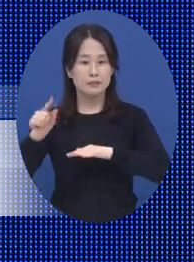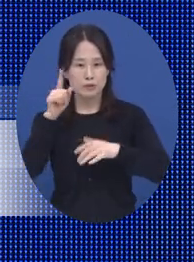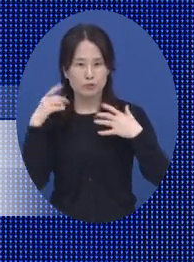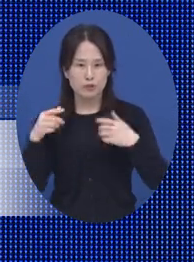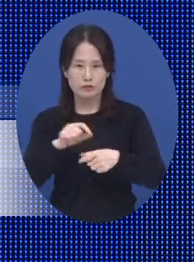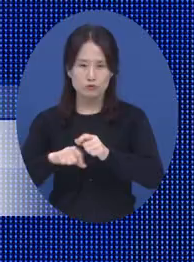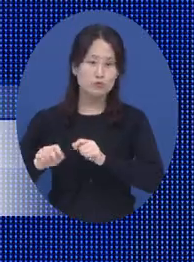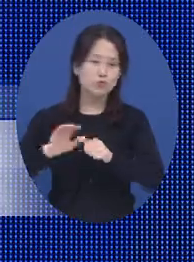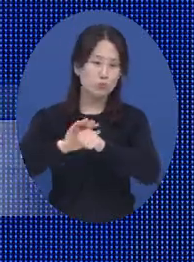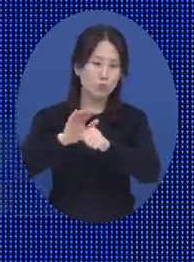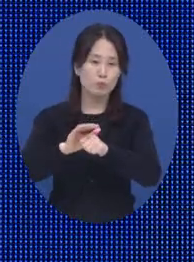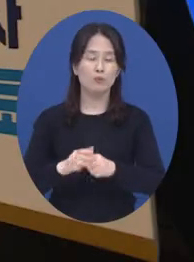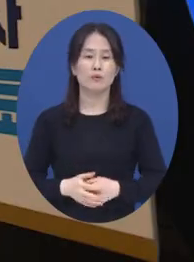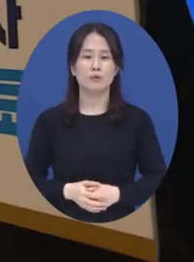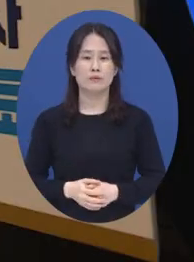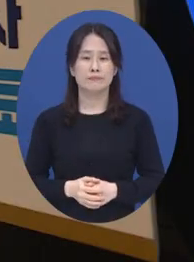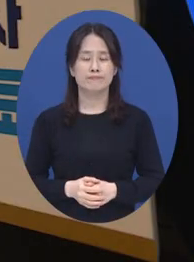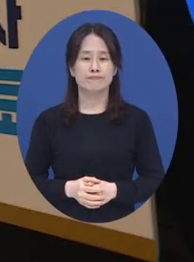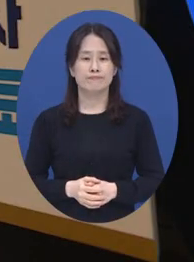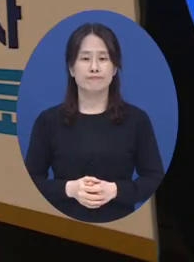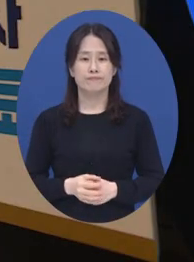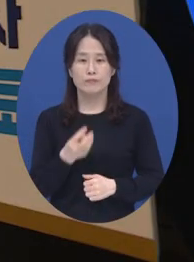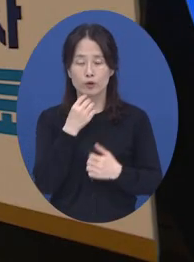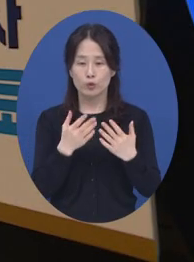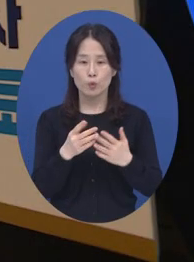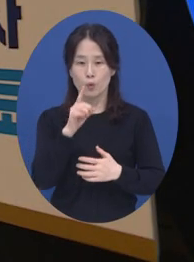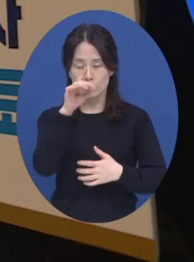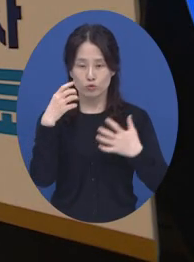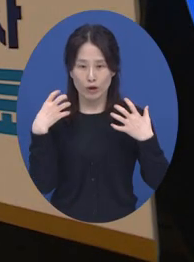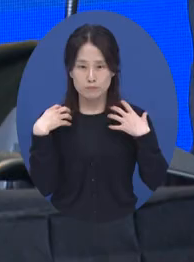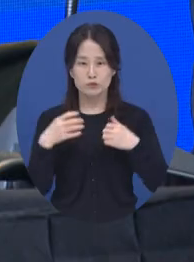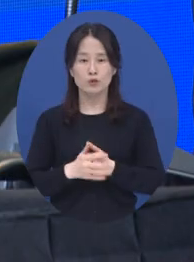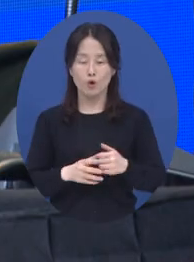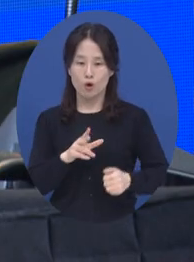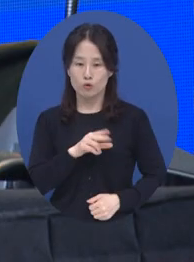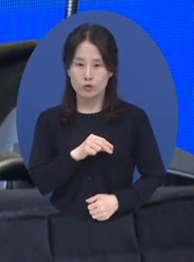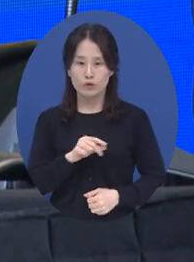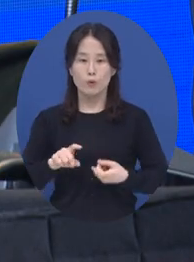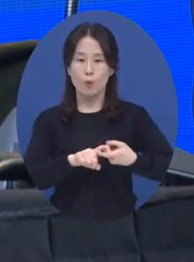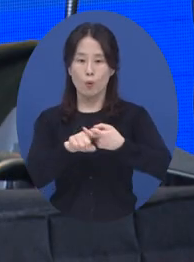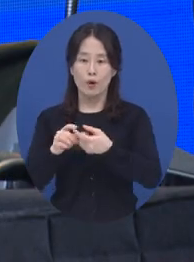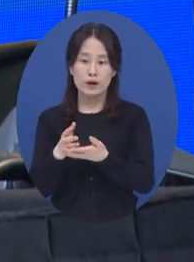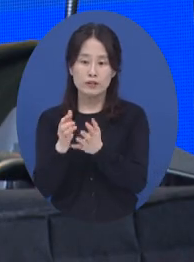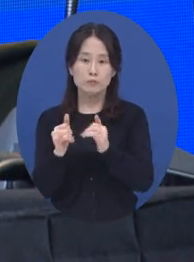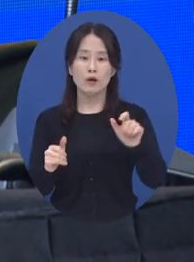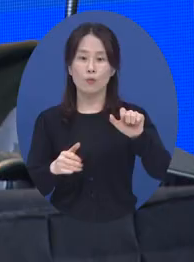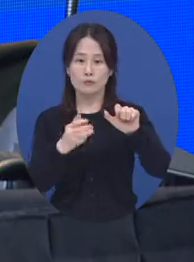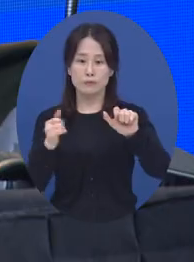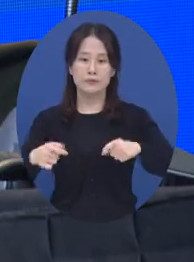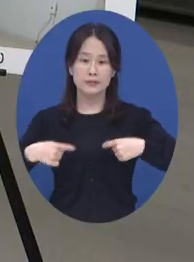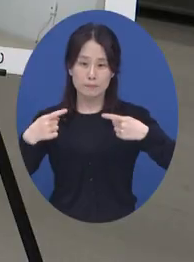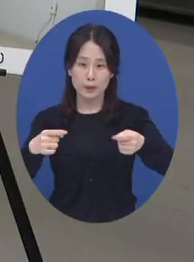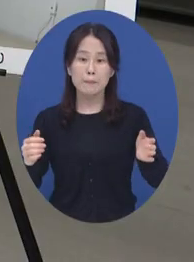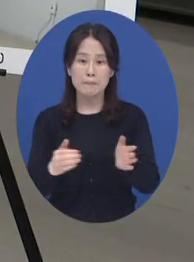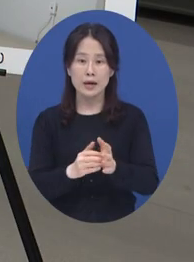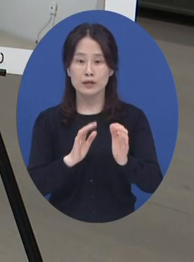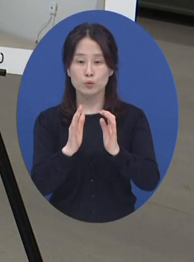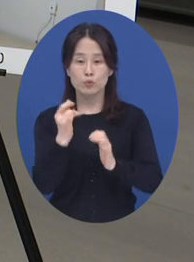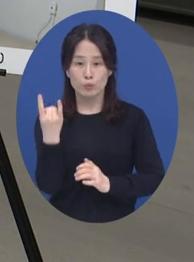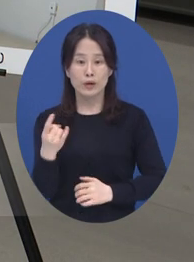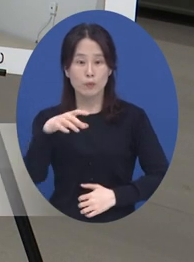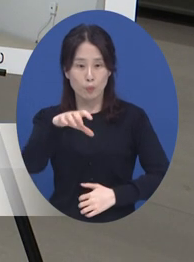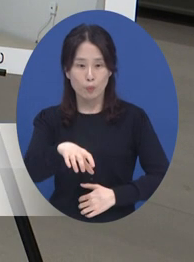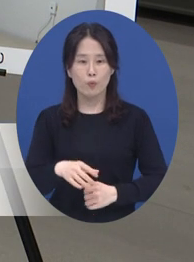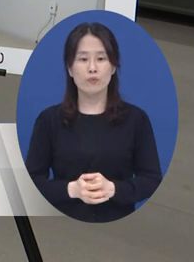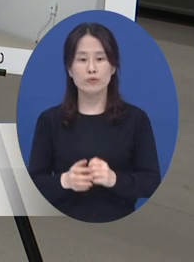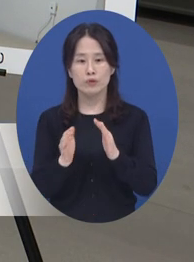정부가 적극적으로 좀 지원을 하고 경기도와 중앙부처, 국회의원, 그리고 관계 전문가 등 50여 명이 참석한 이번